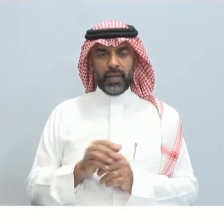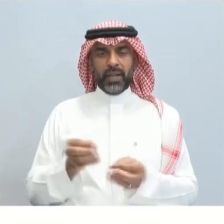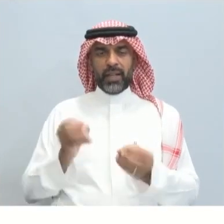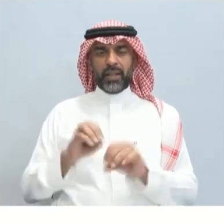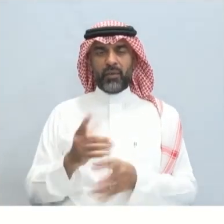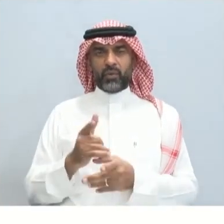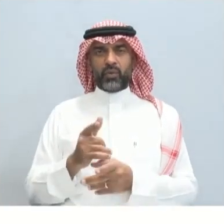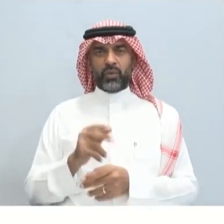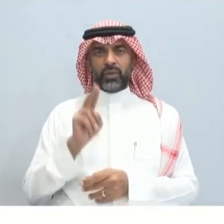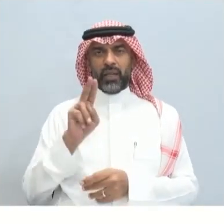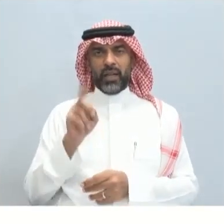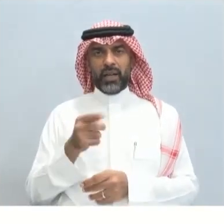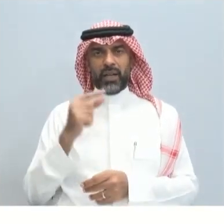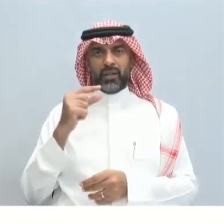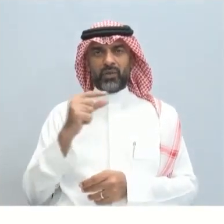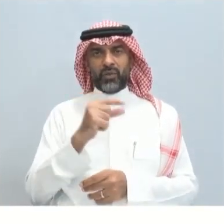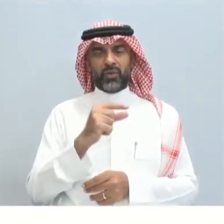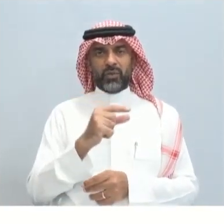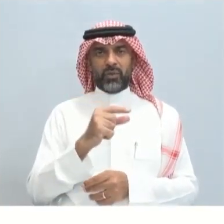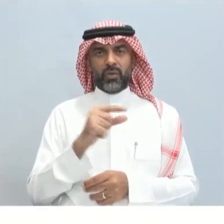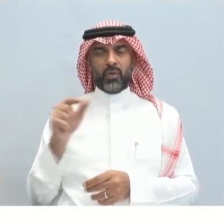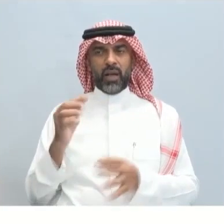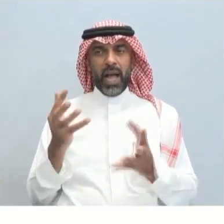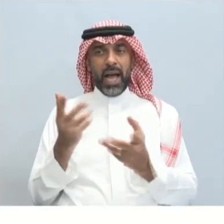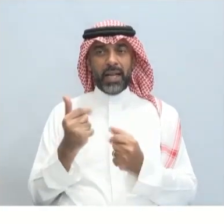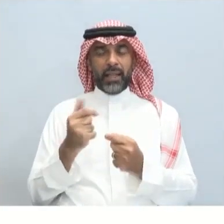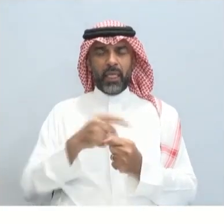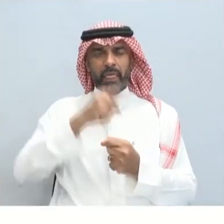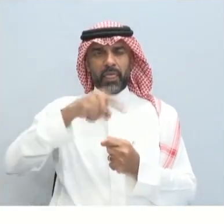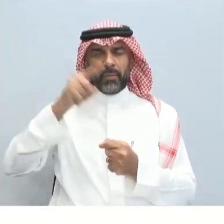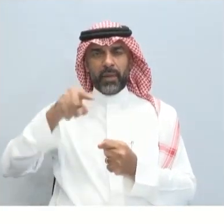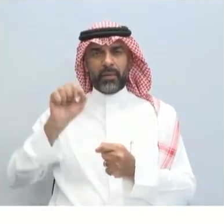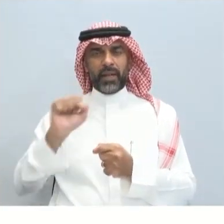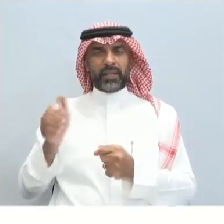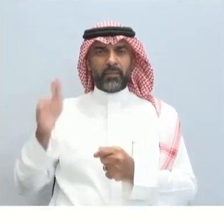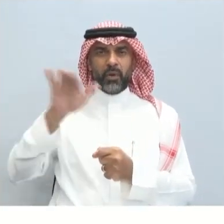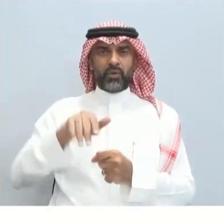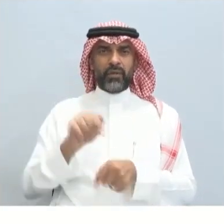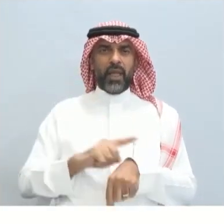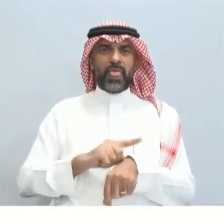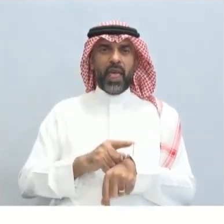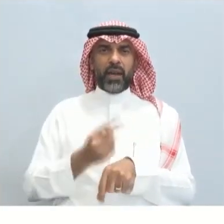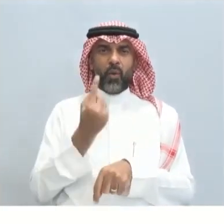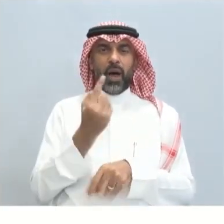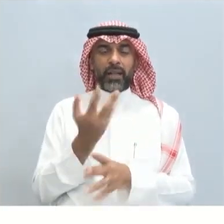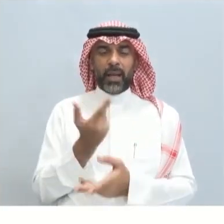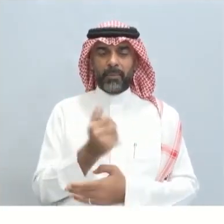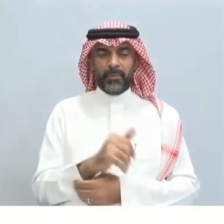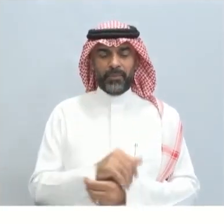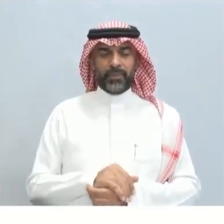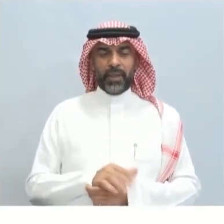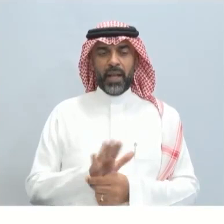الى التردد كان عباره عن عدد الذبذبات للموجه في كل ثانيه ايضا